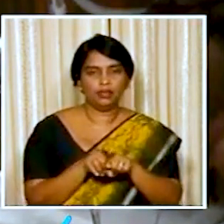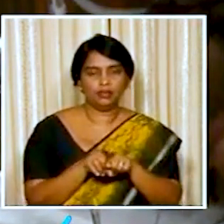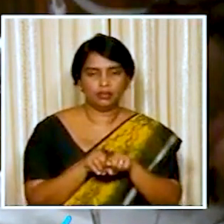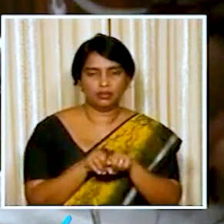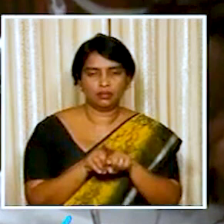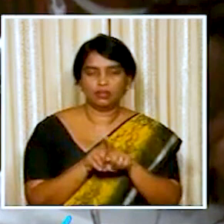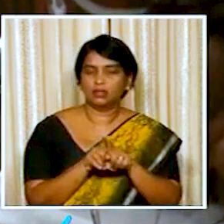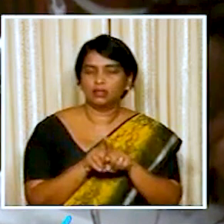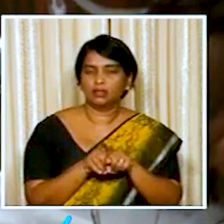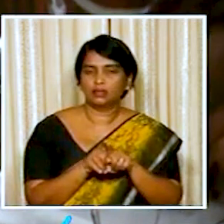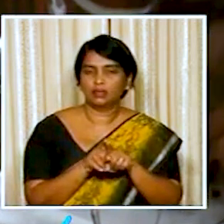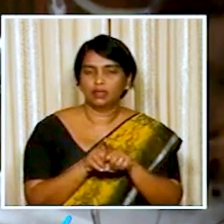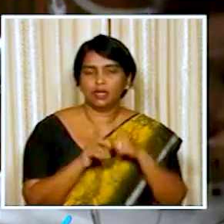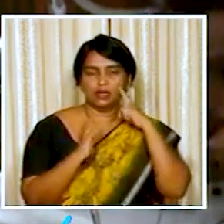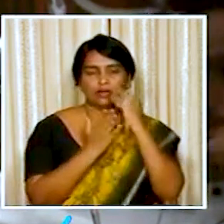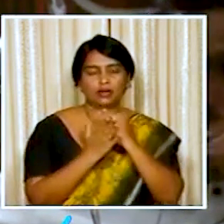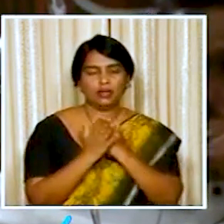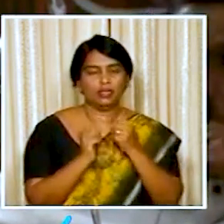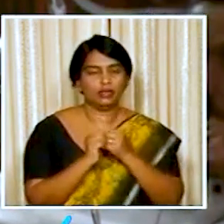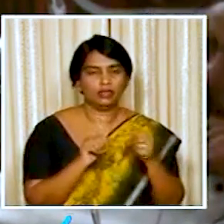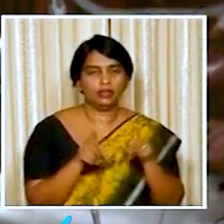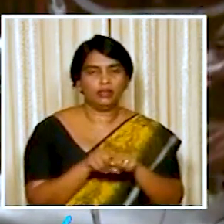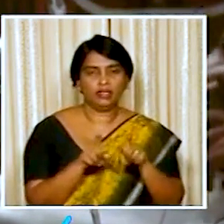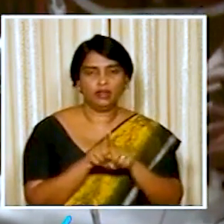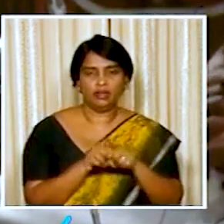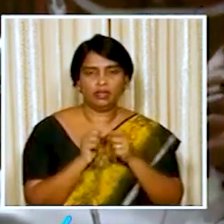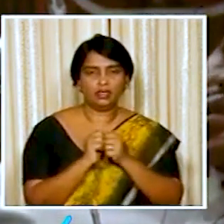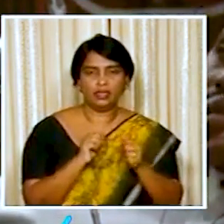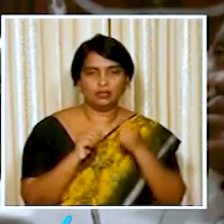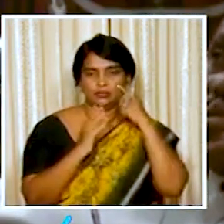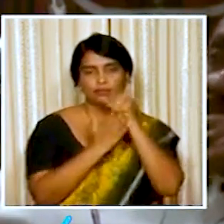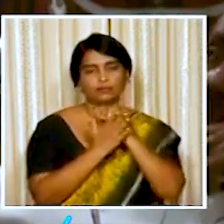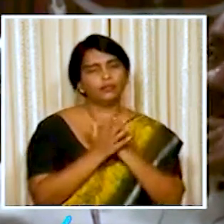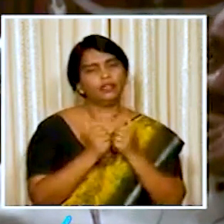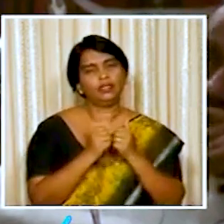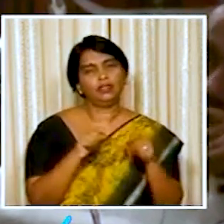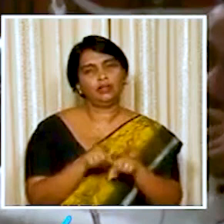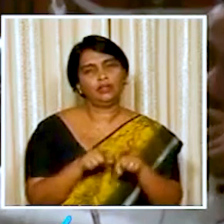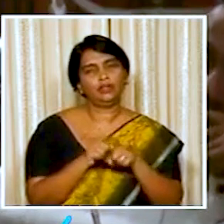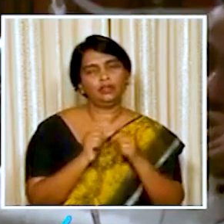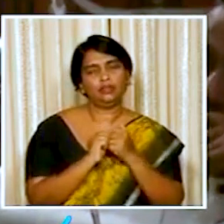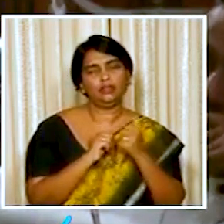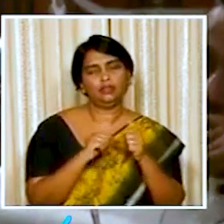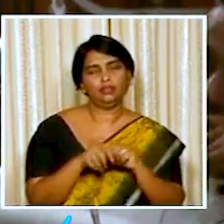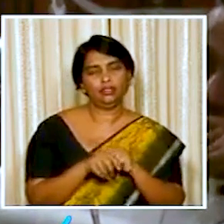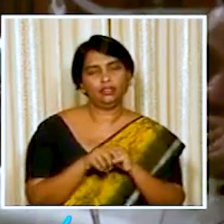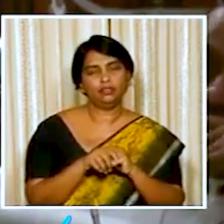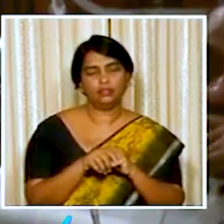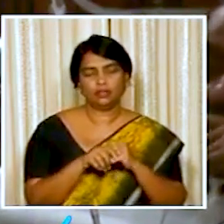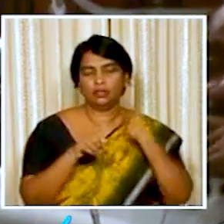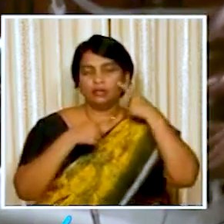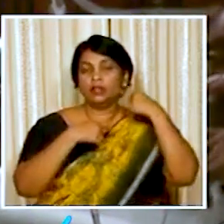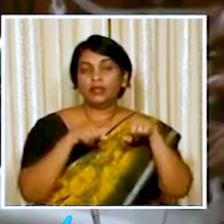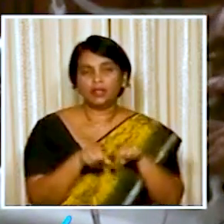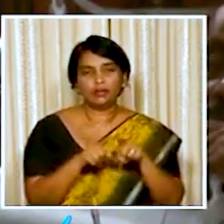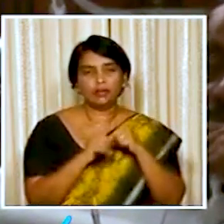මේ මුදල් රාජ්‍ය අමතිවරයා කියනවා අර්ථ සාධකේ කපන්නේ හැබැයි මේක කල් දානවා විතරයි කියලා. පොලිය කල් දානවා විතරයි කියලා.